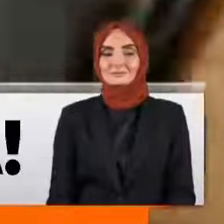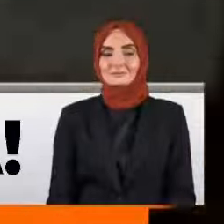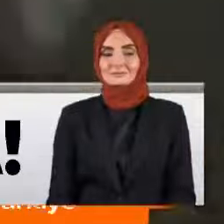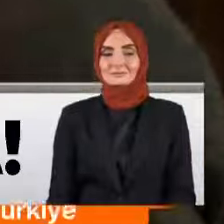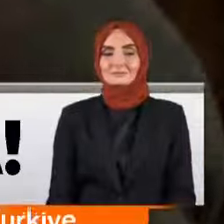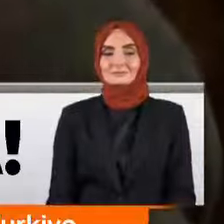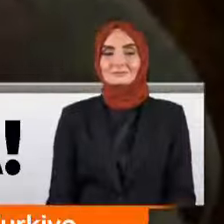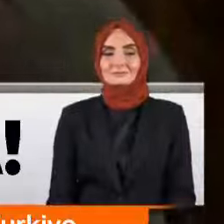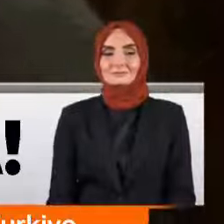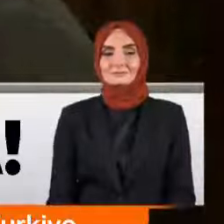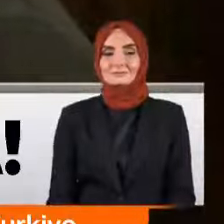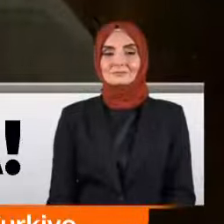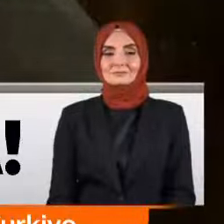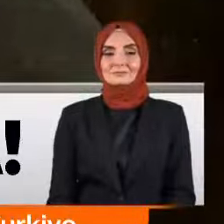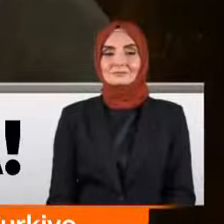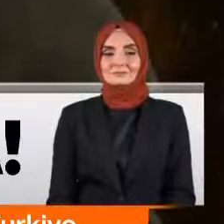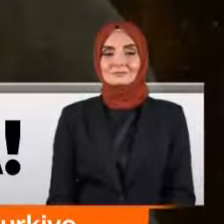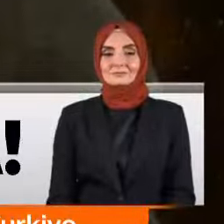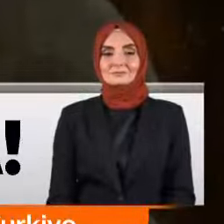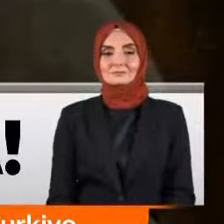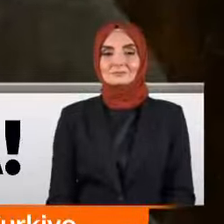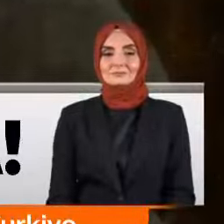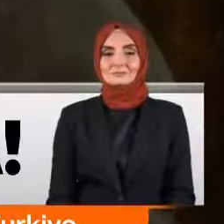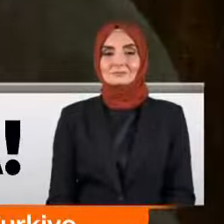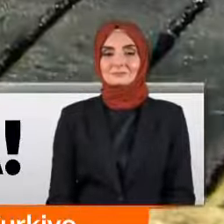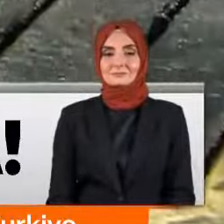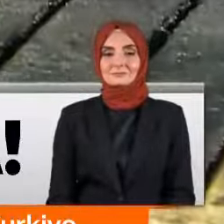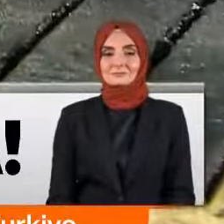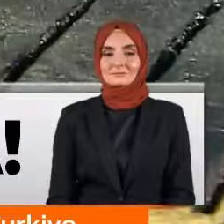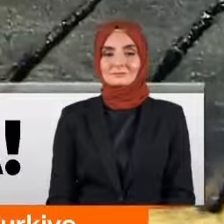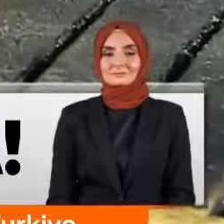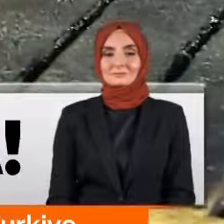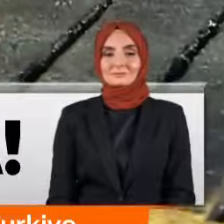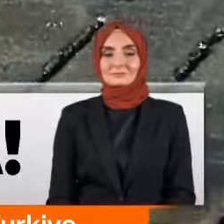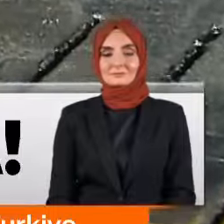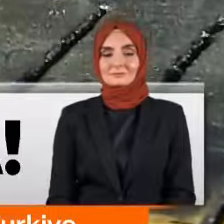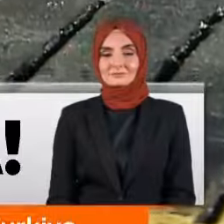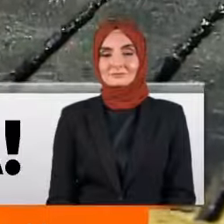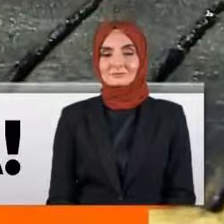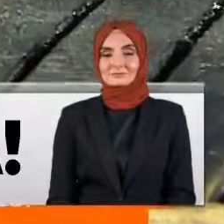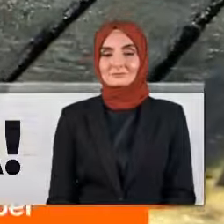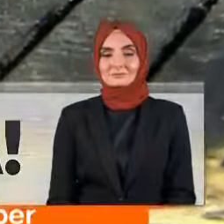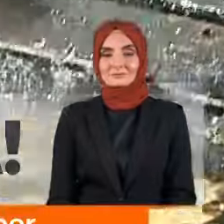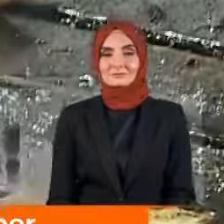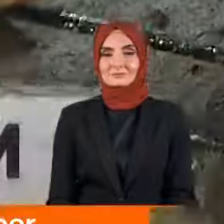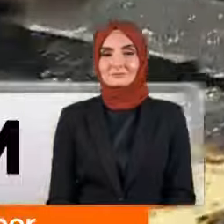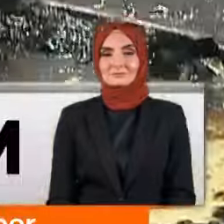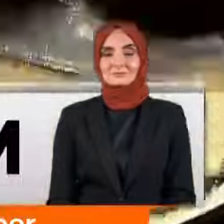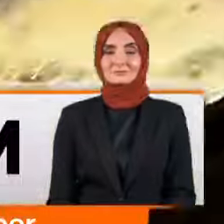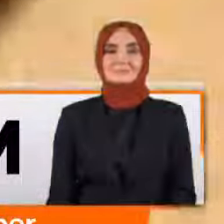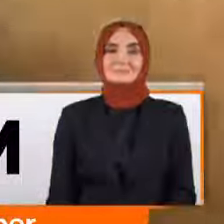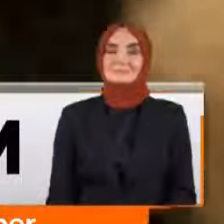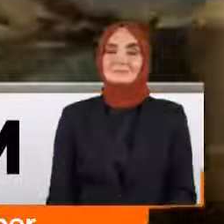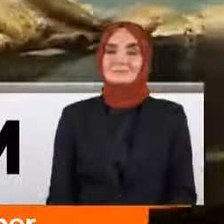müşterilerimize sunuyoruz. Hiçbir kılçık kalmayıncaya kadar bütün balık tek tek işleniyor. Dürümde sadece uskumru balığı kullanıyoruz. Neden? Çünkü